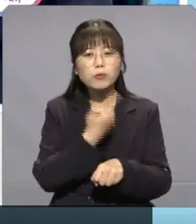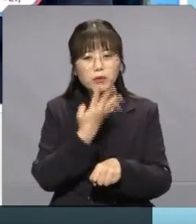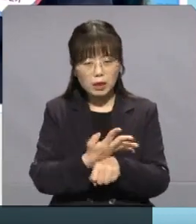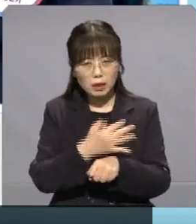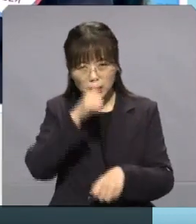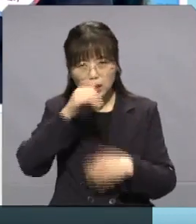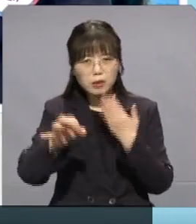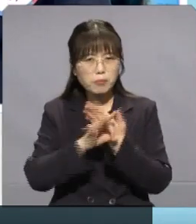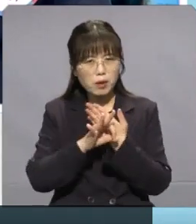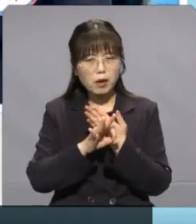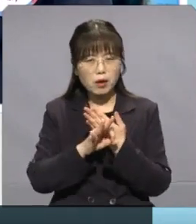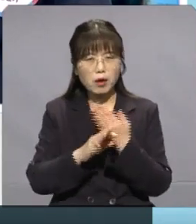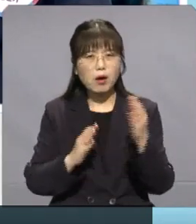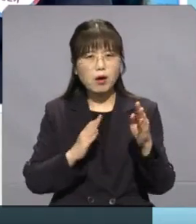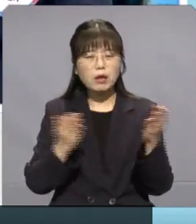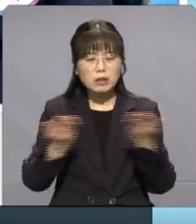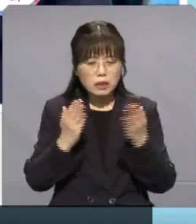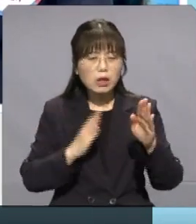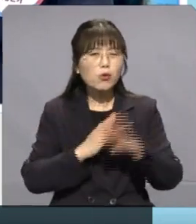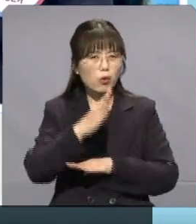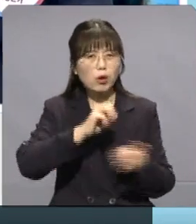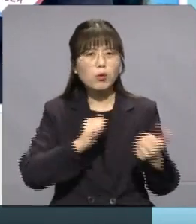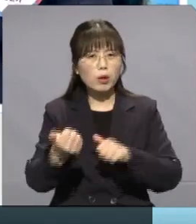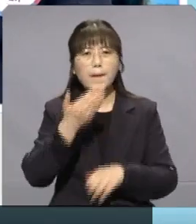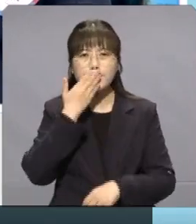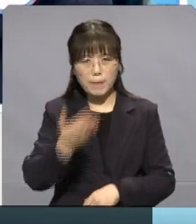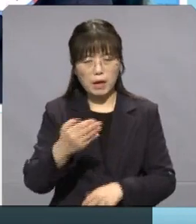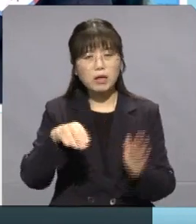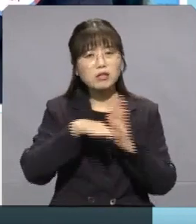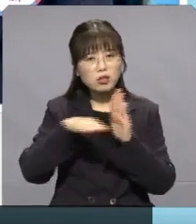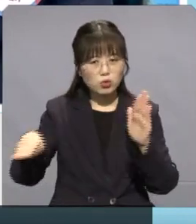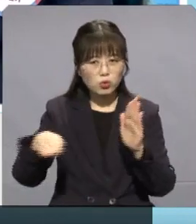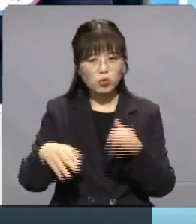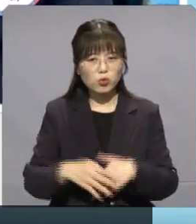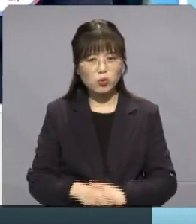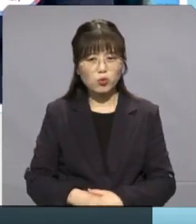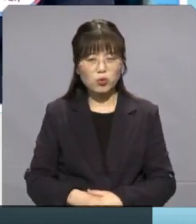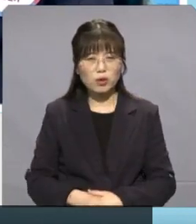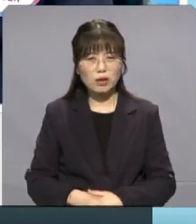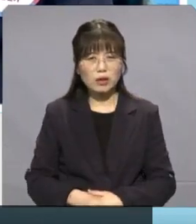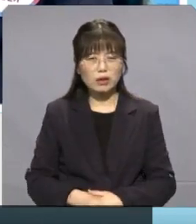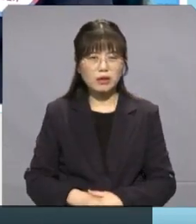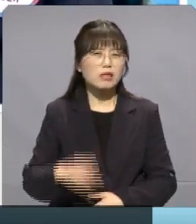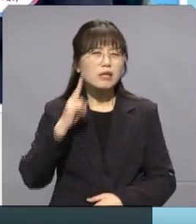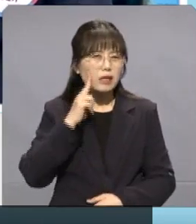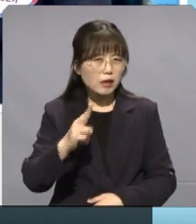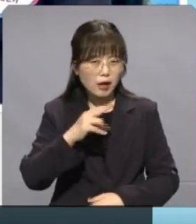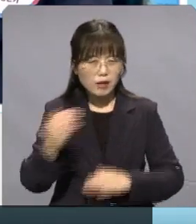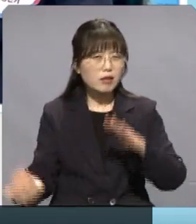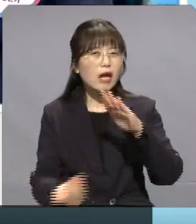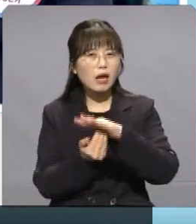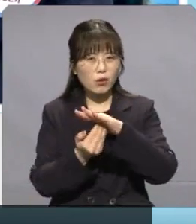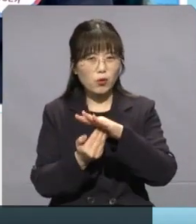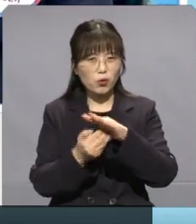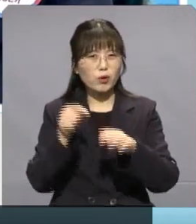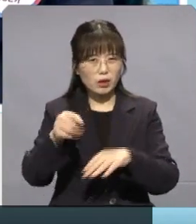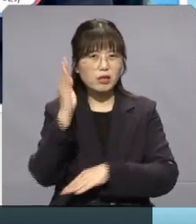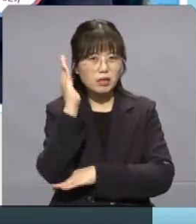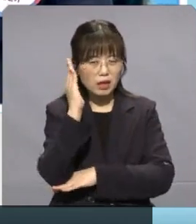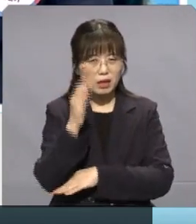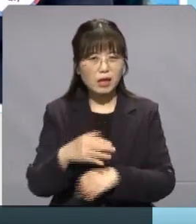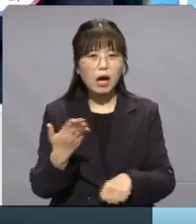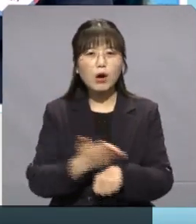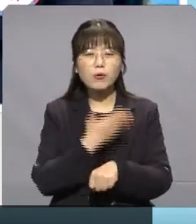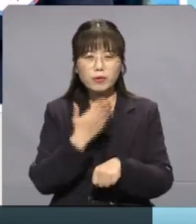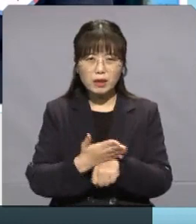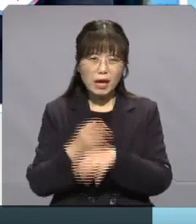일을 했다면 이게 과로사 할수 있다는 기준이라는 얘기입니다. 이게 어떻게 보면 아주 극단의 기준이란 얘기예요. 최고치의 기준이란 그런 대충 얘기입니다. 계산해도